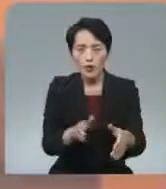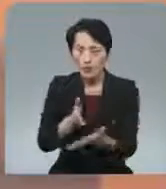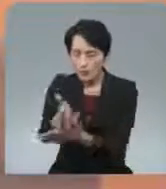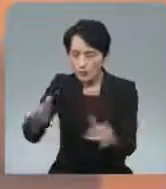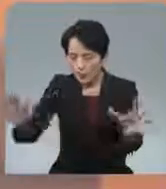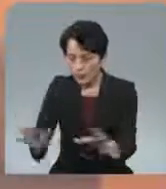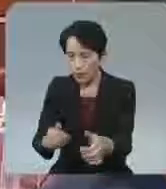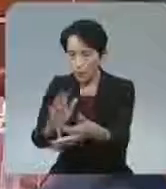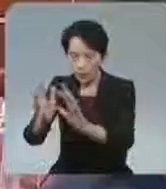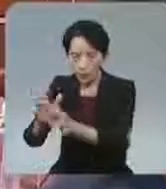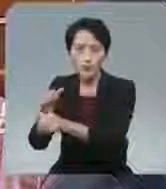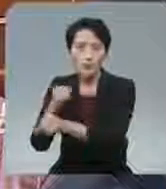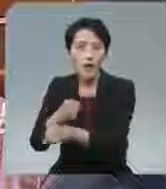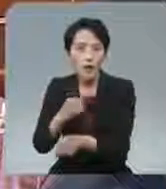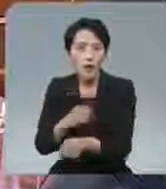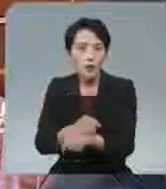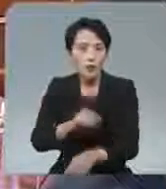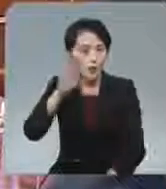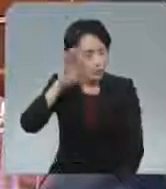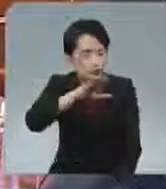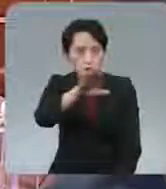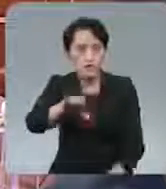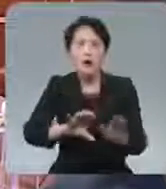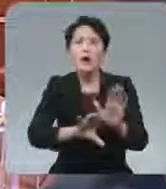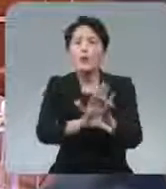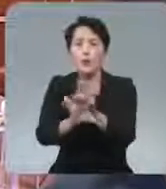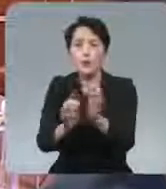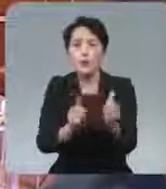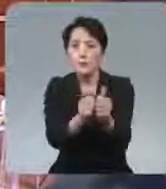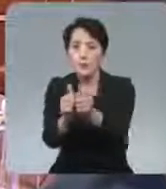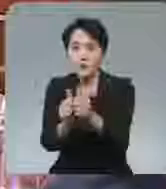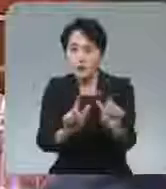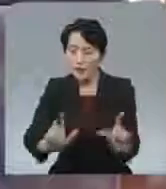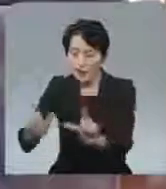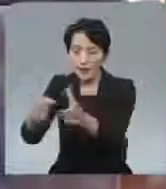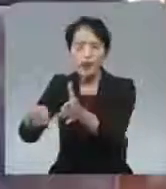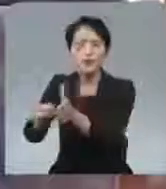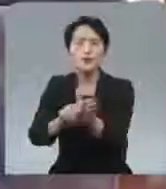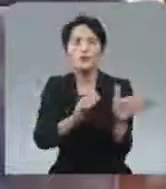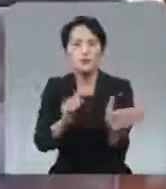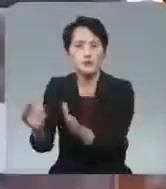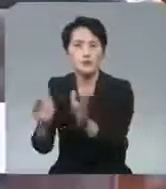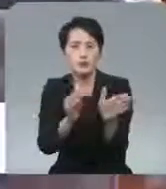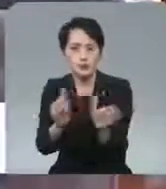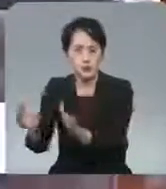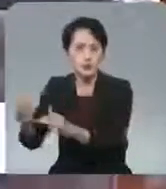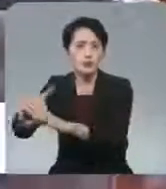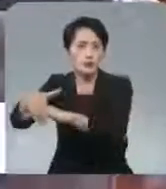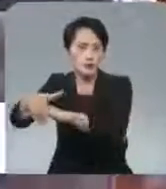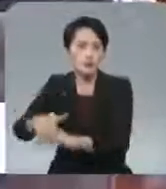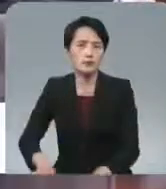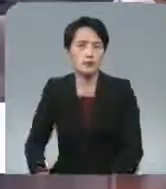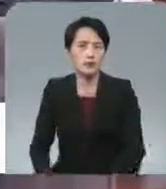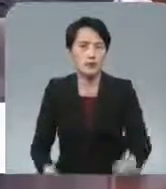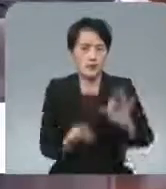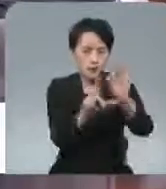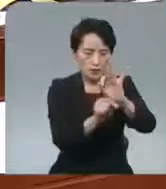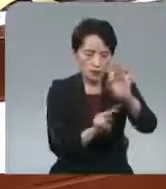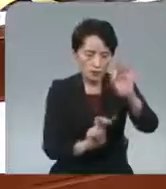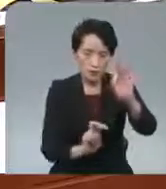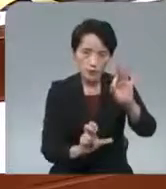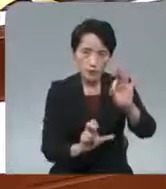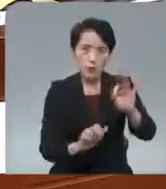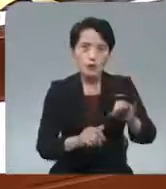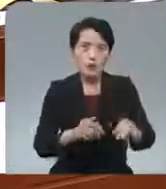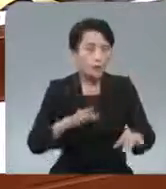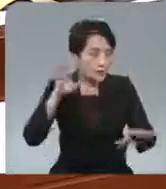sự khiến đang thảo luận phương án để lỏng dần các biện pháp phòng dịch dựa theo tỷ lệ hoàn thành tiêm chủng và năng lực đối phó y tế trong